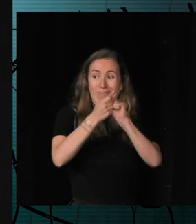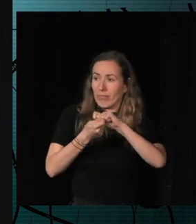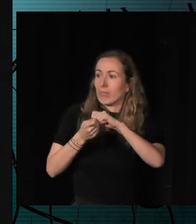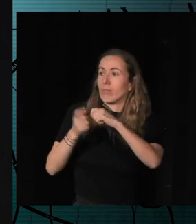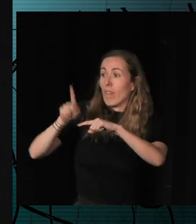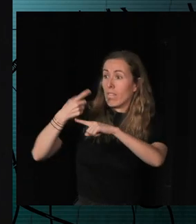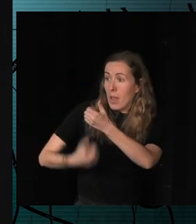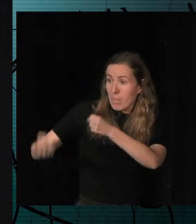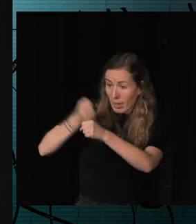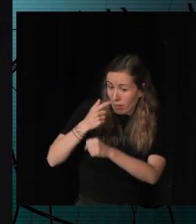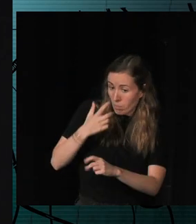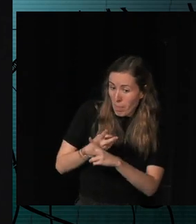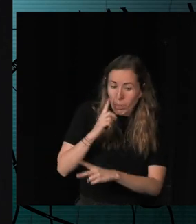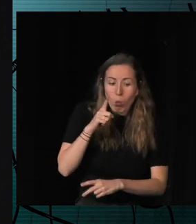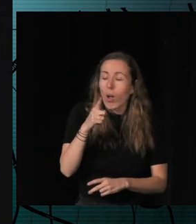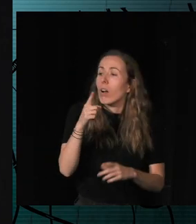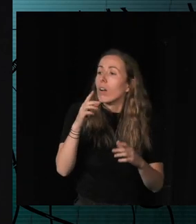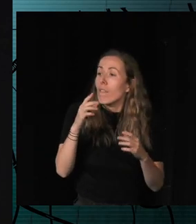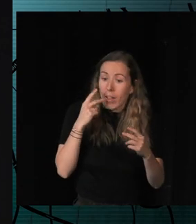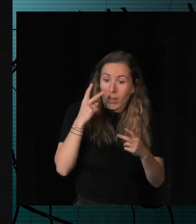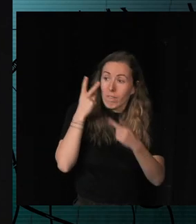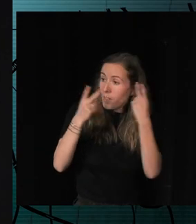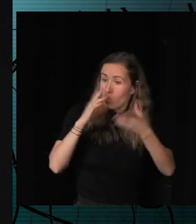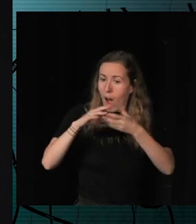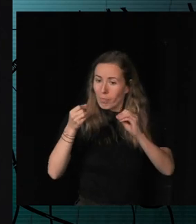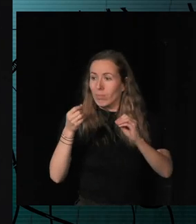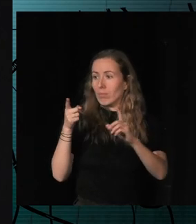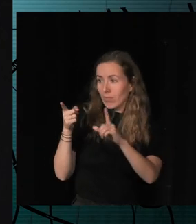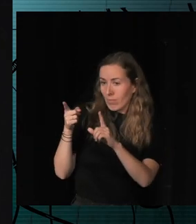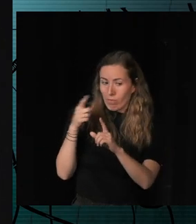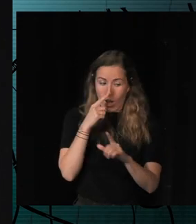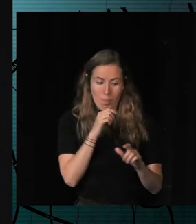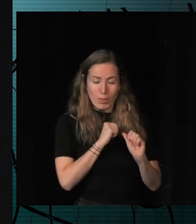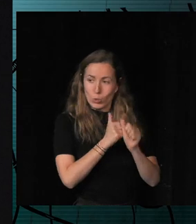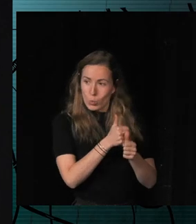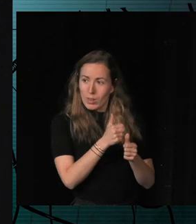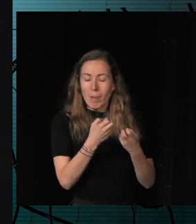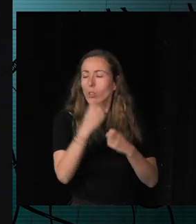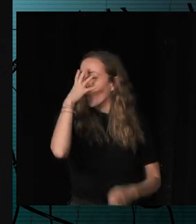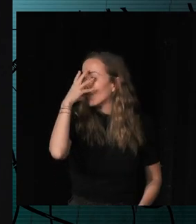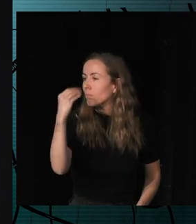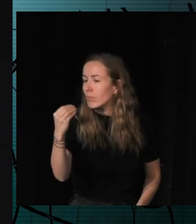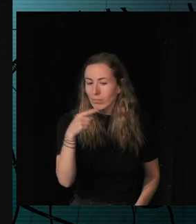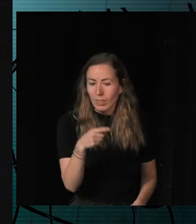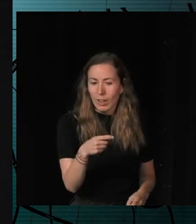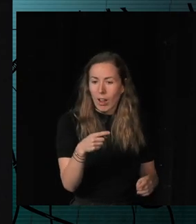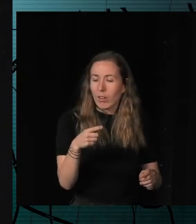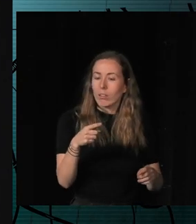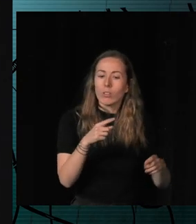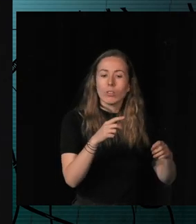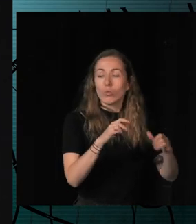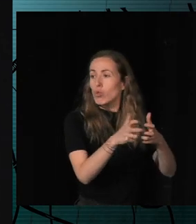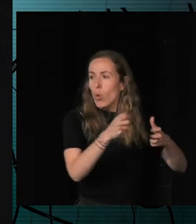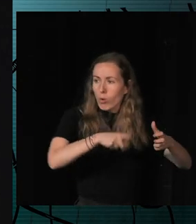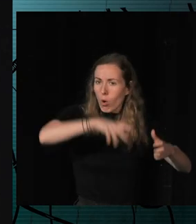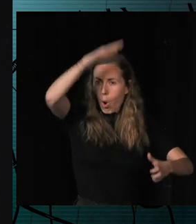a tout en ressemblant à celui du jeu a des changements subtils qui vont dans le sens de la thématique en l'occurrence la pyramide a il est plus imposant que dans le jeu c'està-dire il